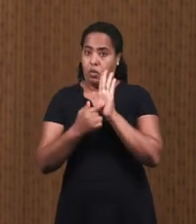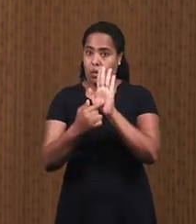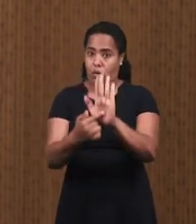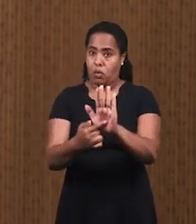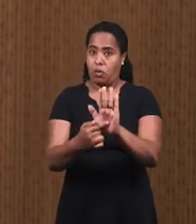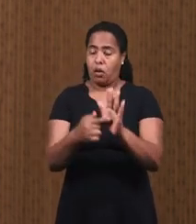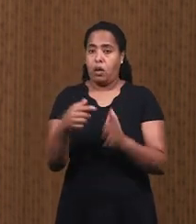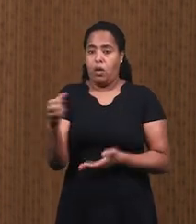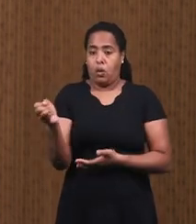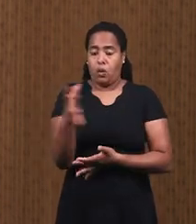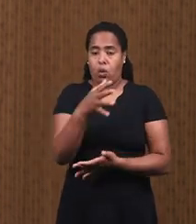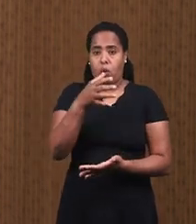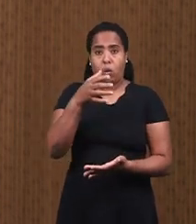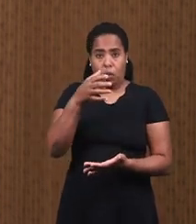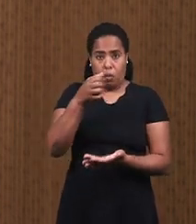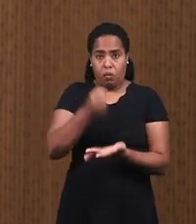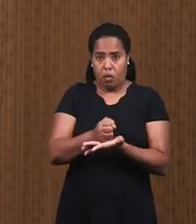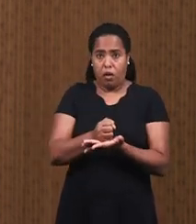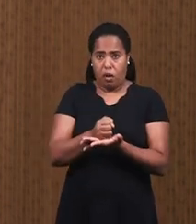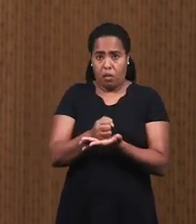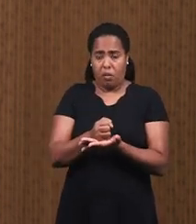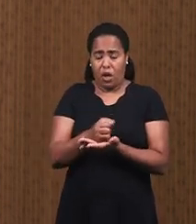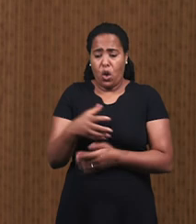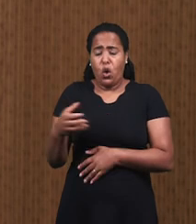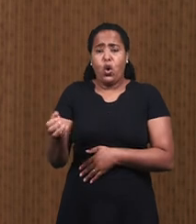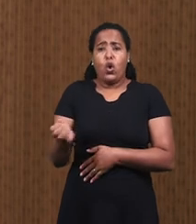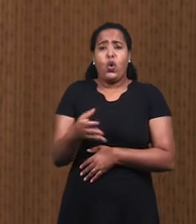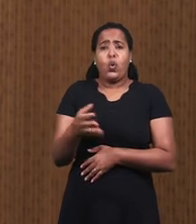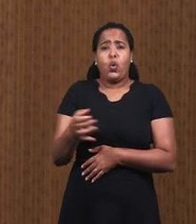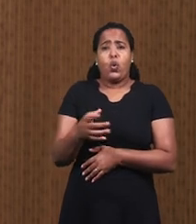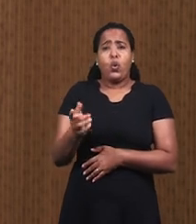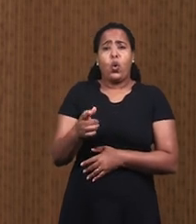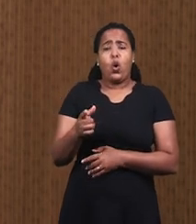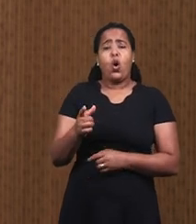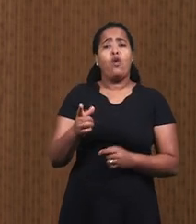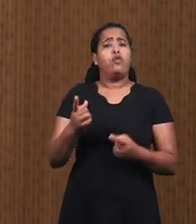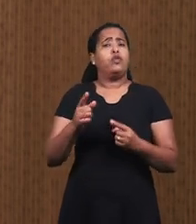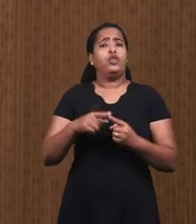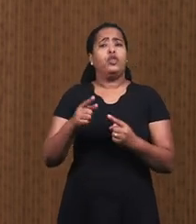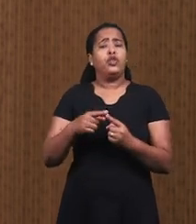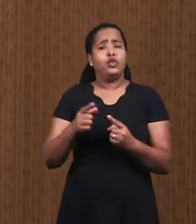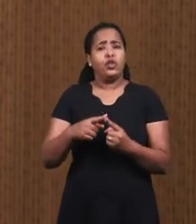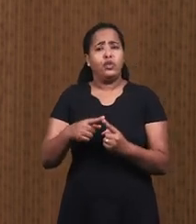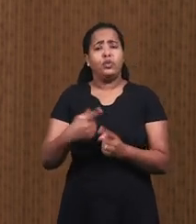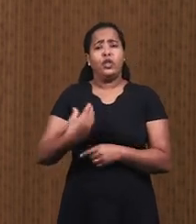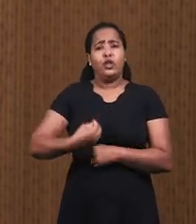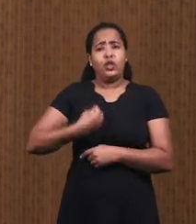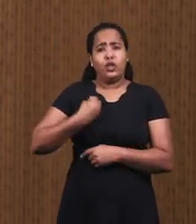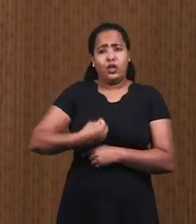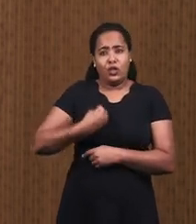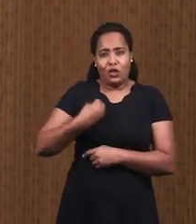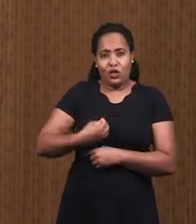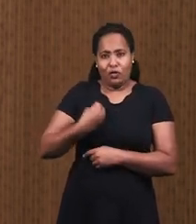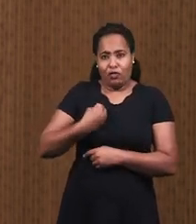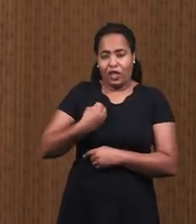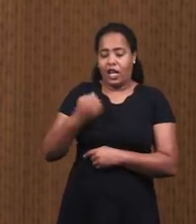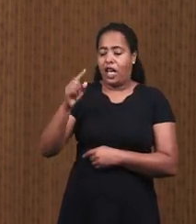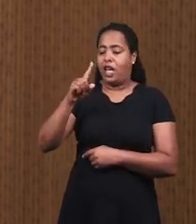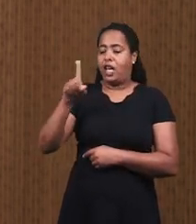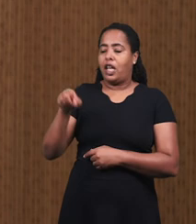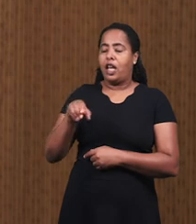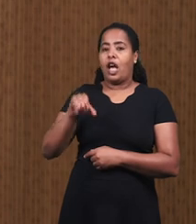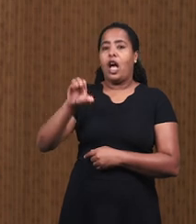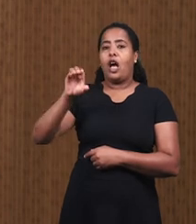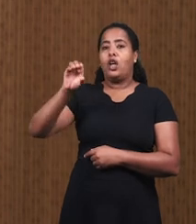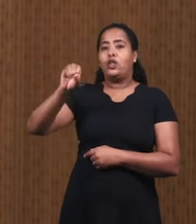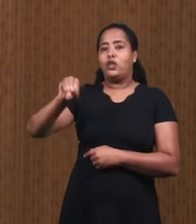Nouveau Testament, il parle d'un nouveau type de vie que dans l'original grec est appelé de zoé, qui